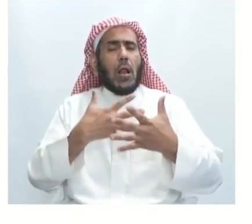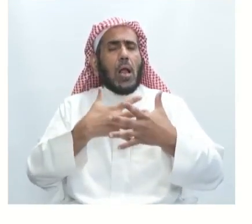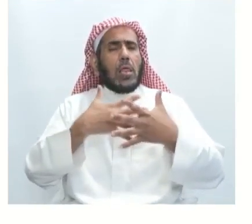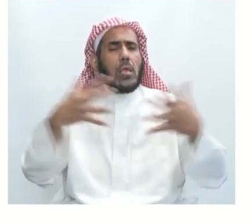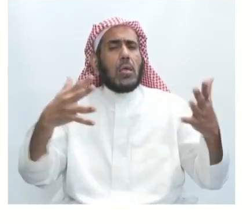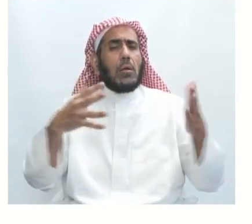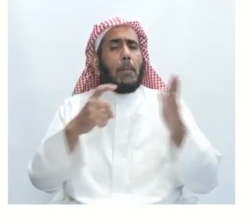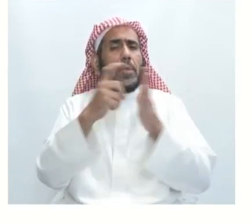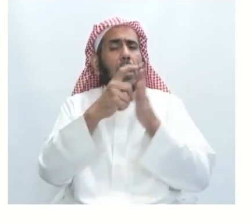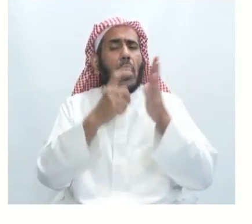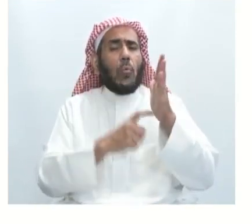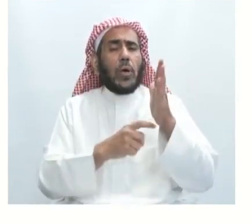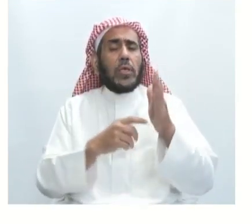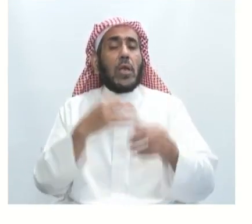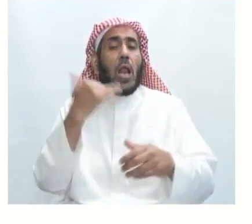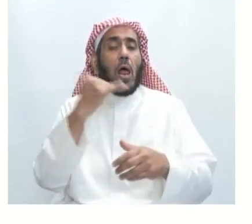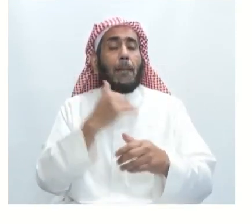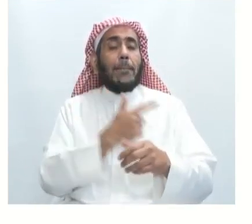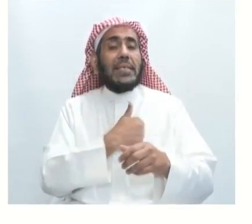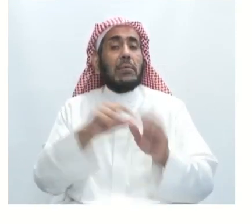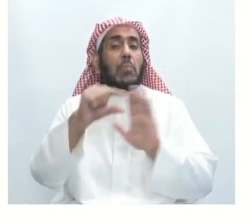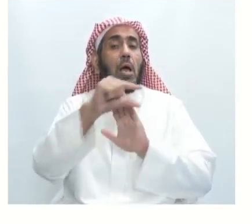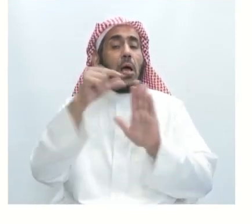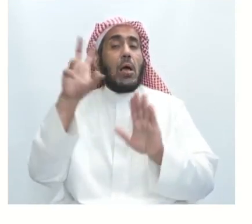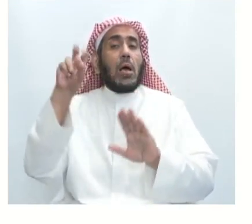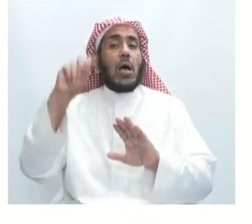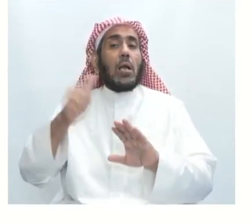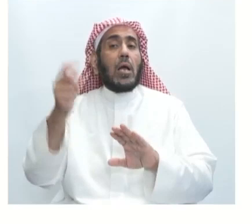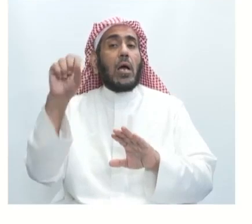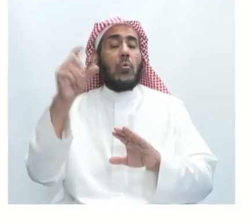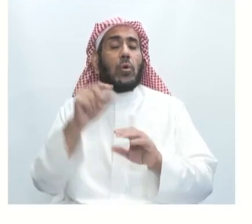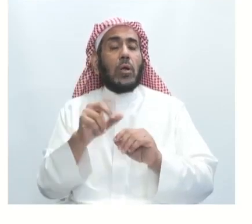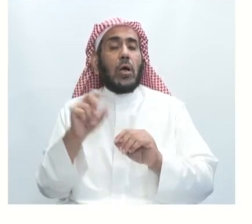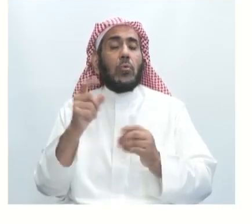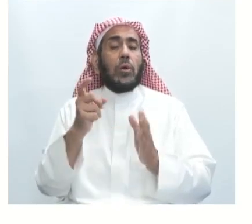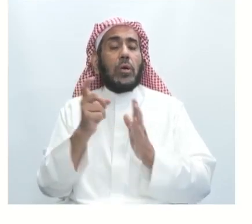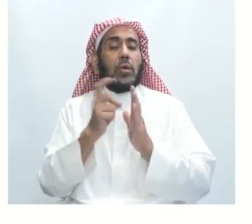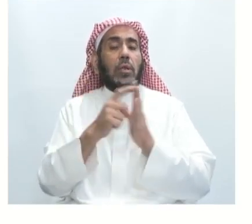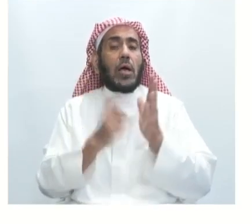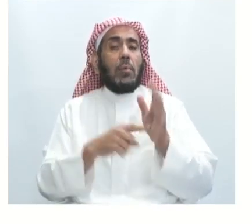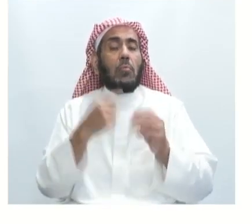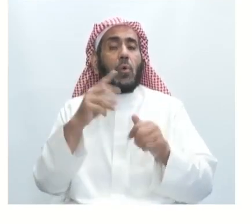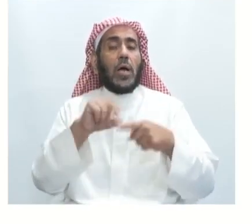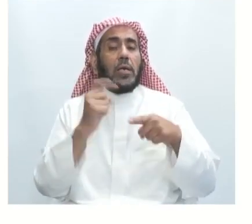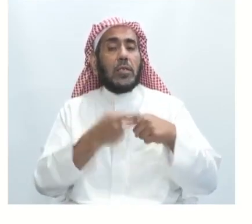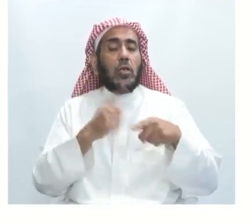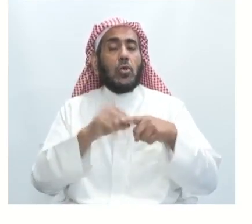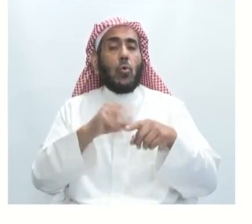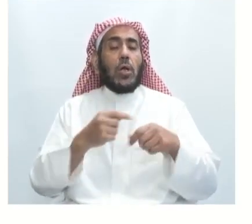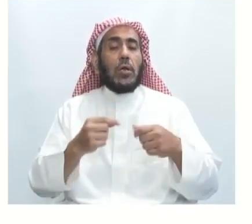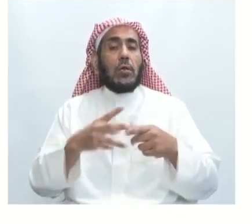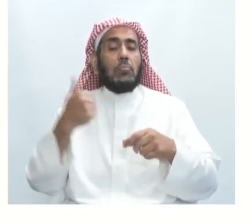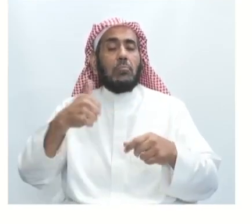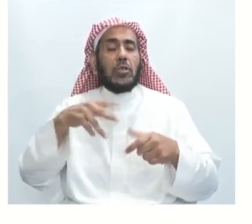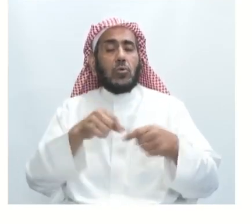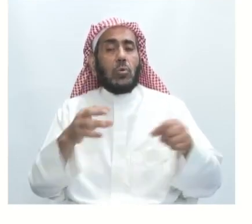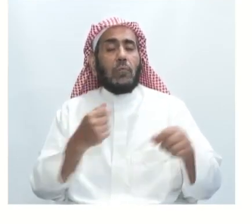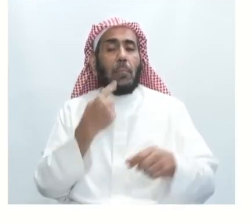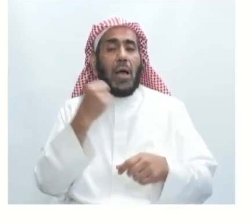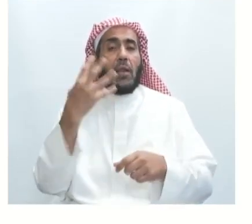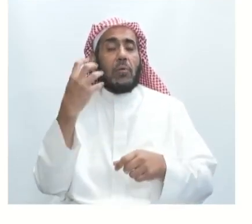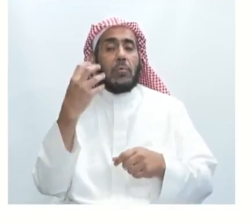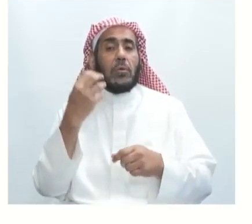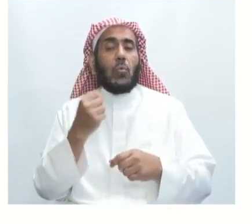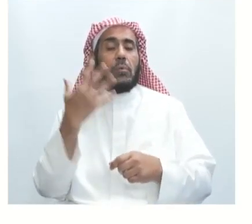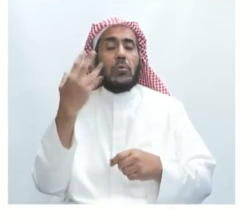من القوانين العربيه باسم القانون باسم القانون مثل القانون نظام موحد للتعدين لدول مجلس التعاون في عام